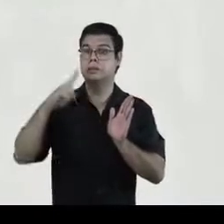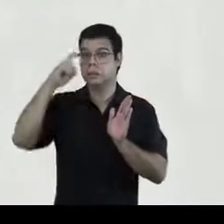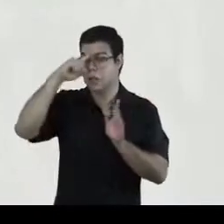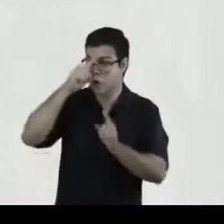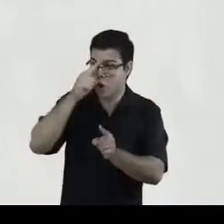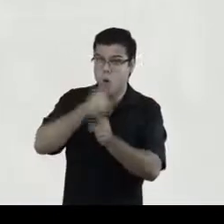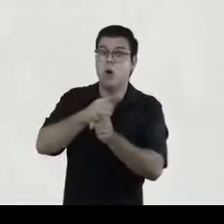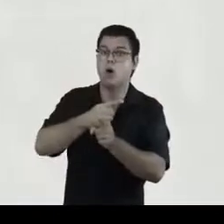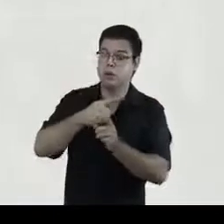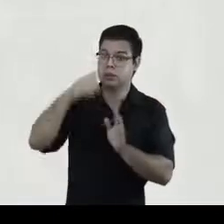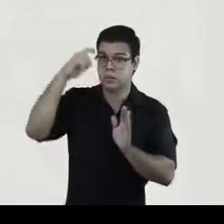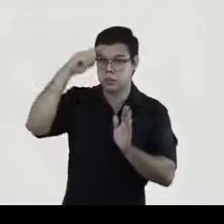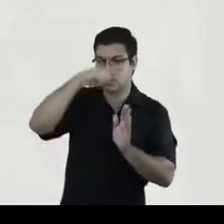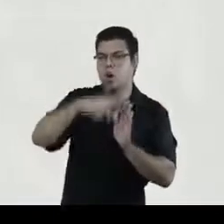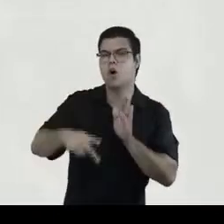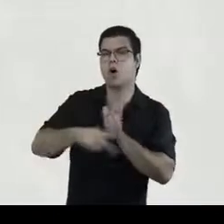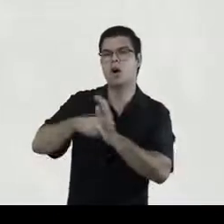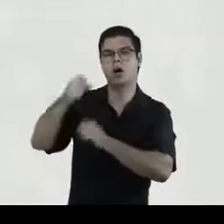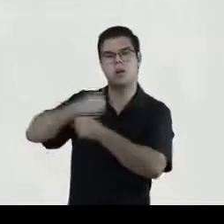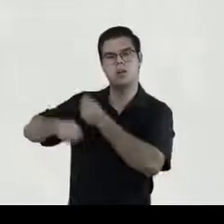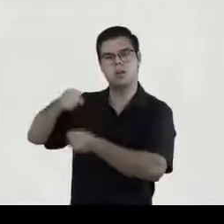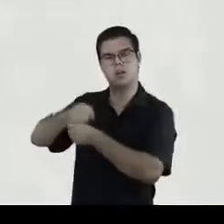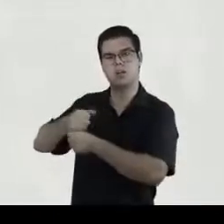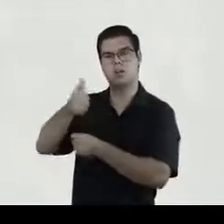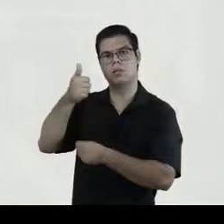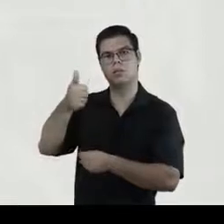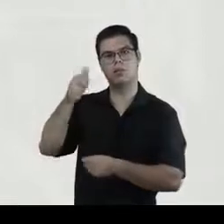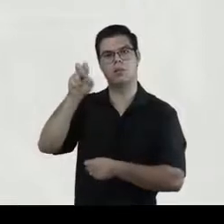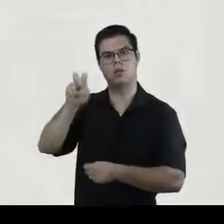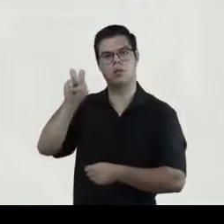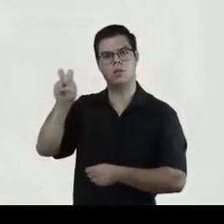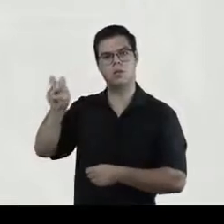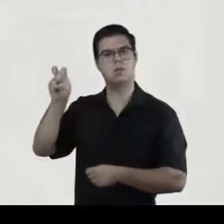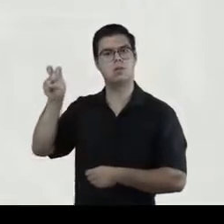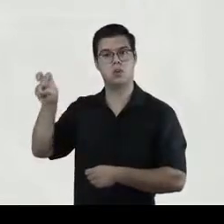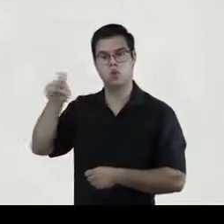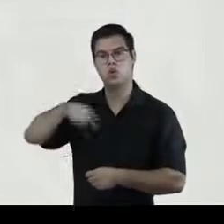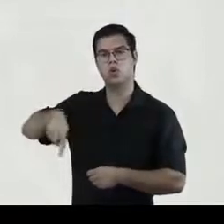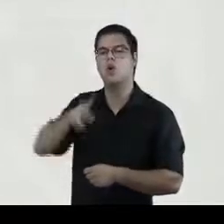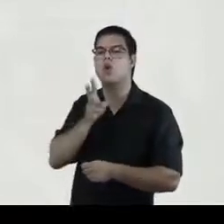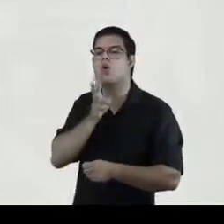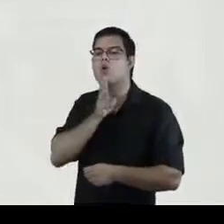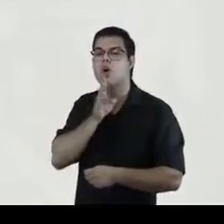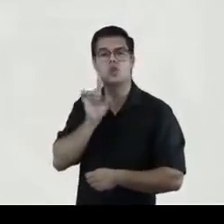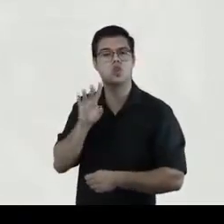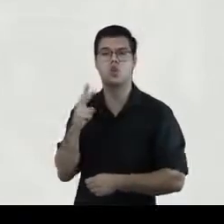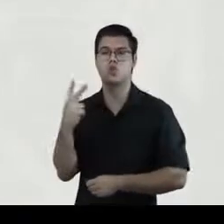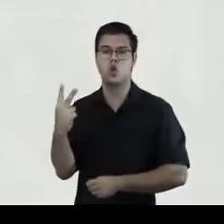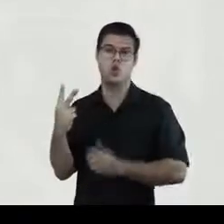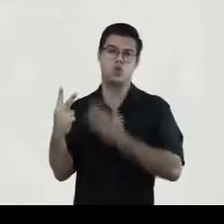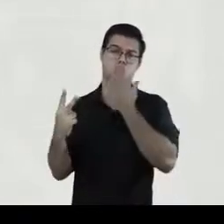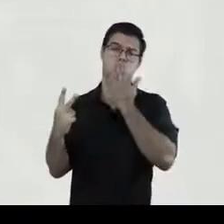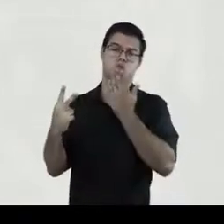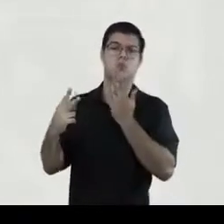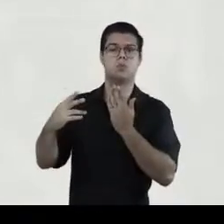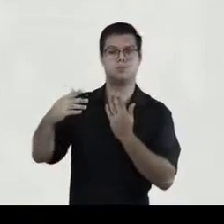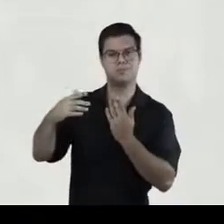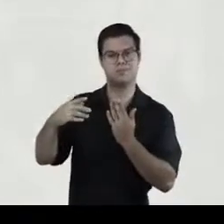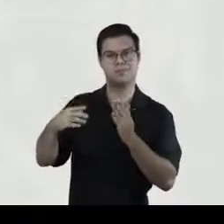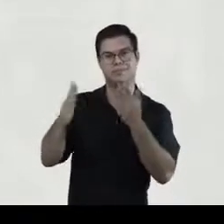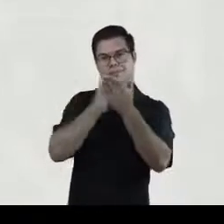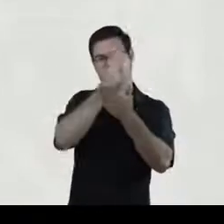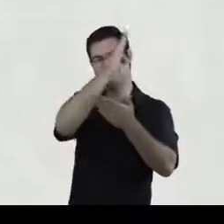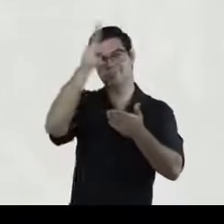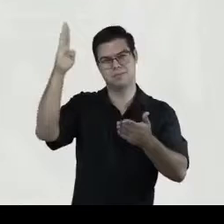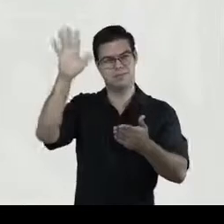'édition de 1555, on ne connaît que deux exemplaires à la Bibliothèque nationale, deux exemplaires à la Bibliothèque mazarin, dont un